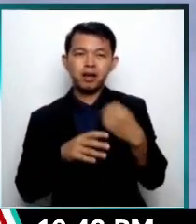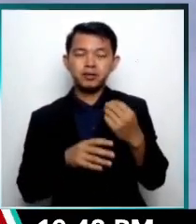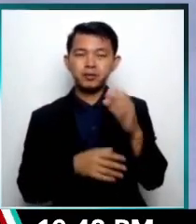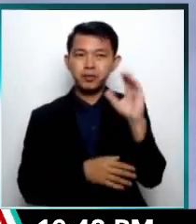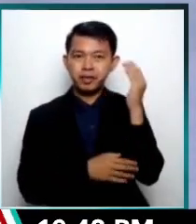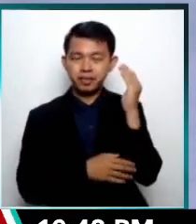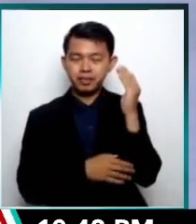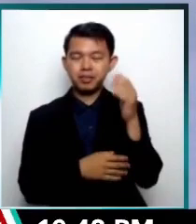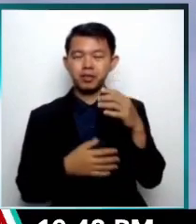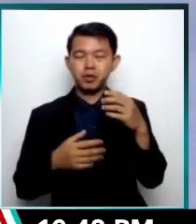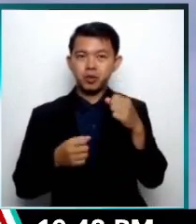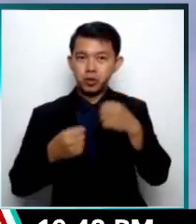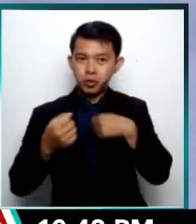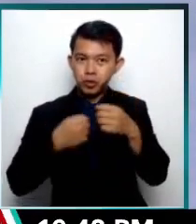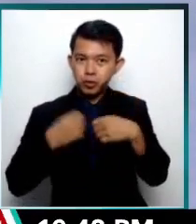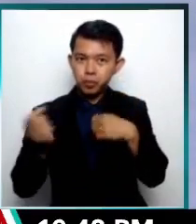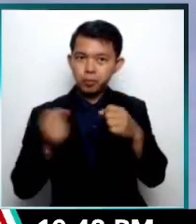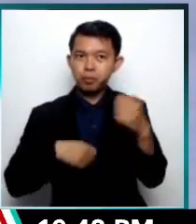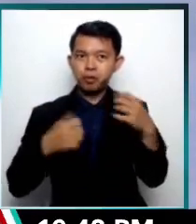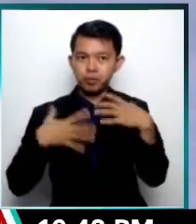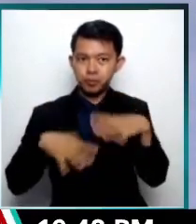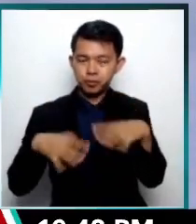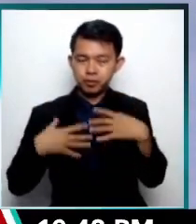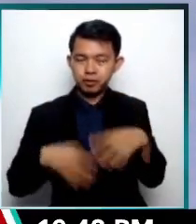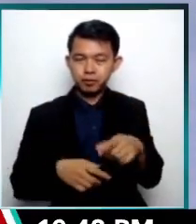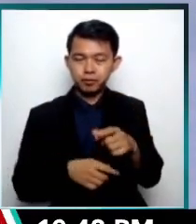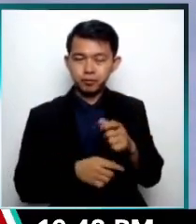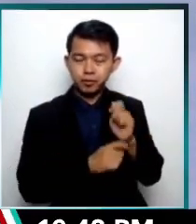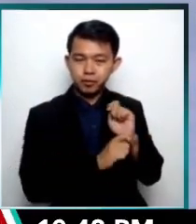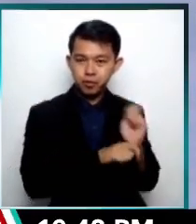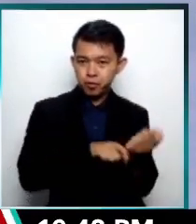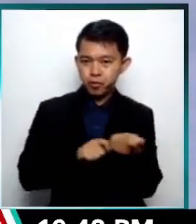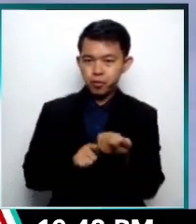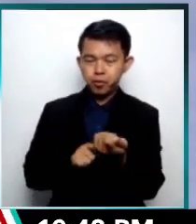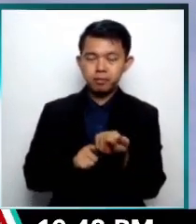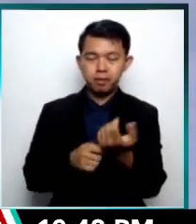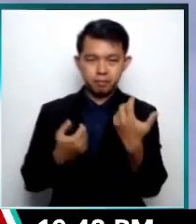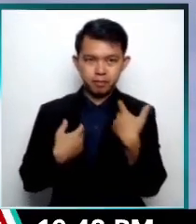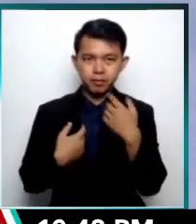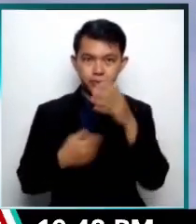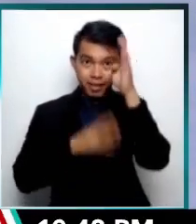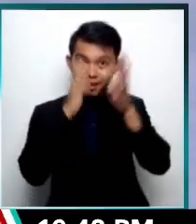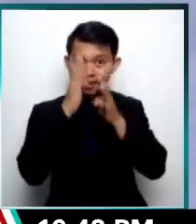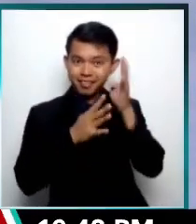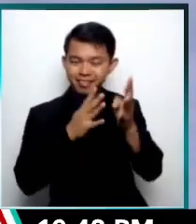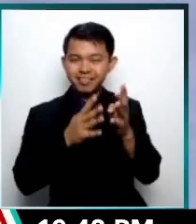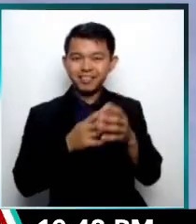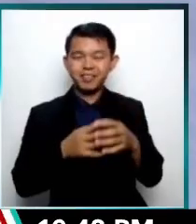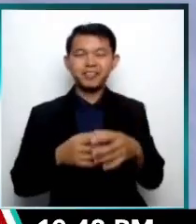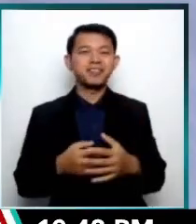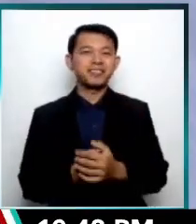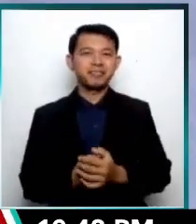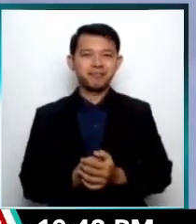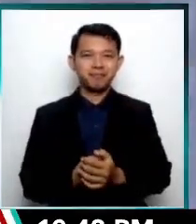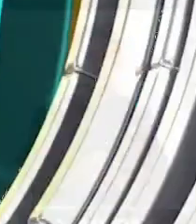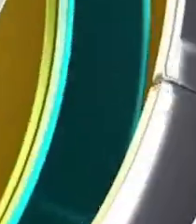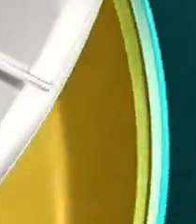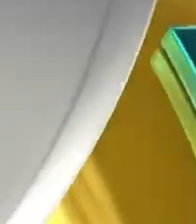basta nakapang-golf. May paandar siyang sariling golf course. Puso na yan sa report ni Oscar